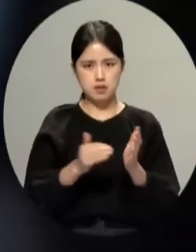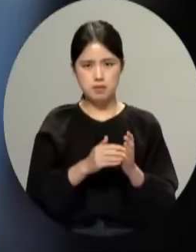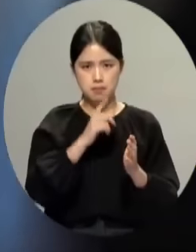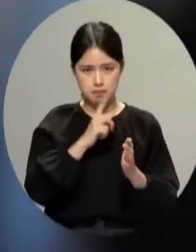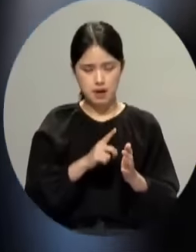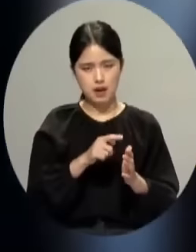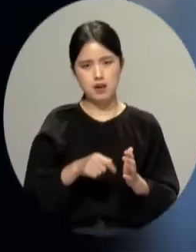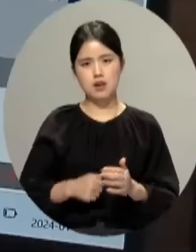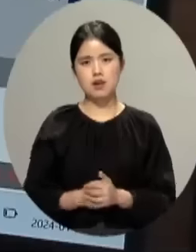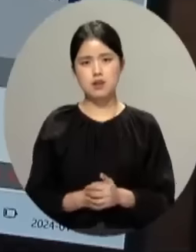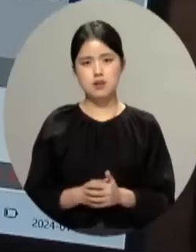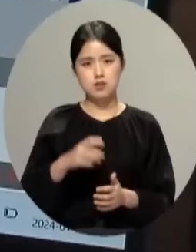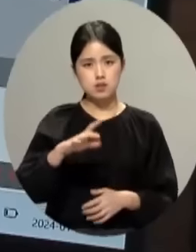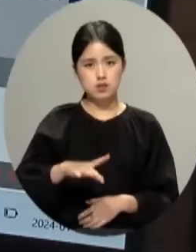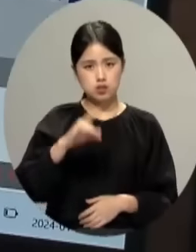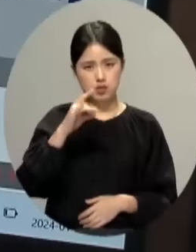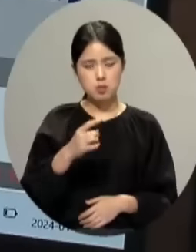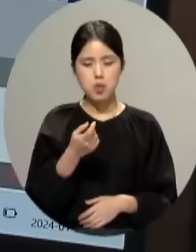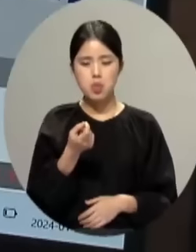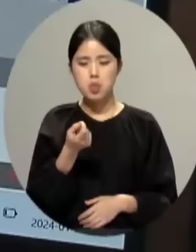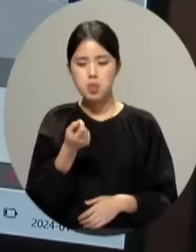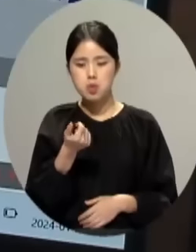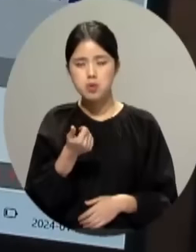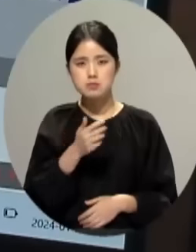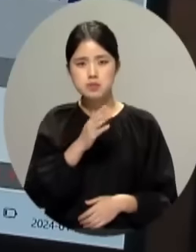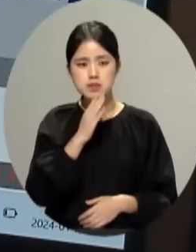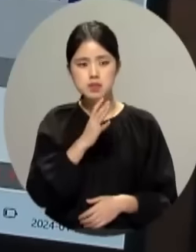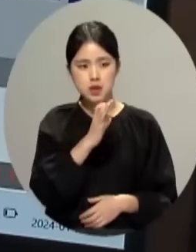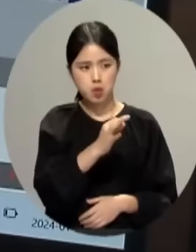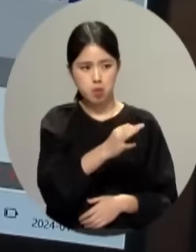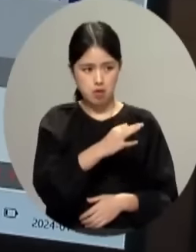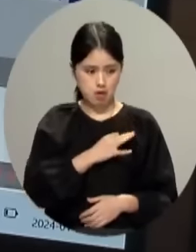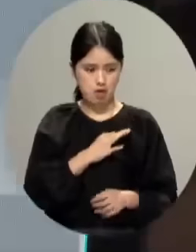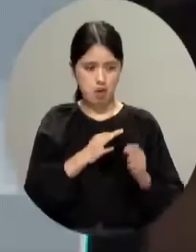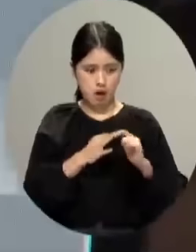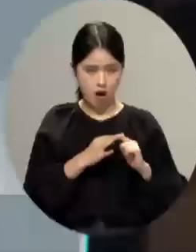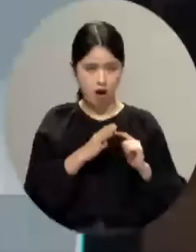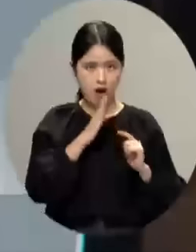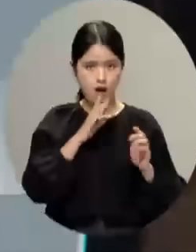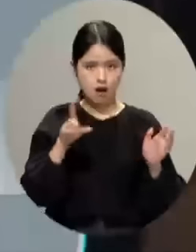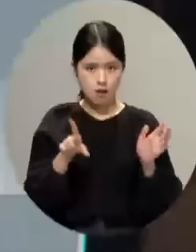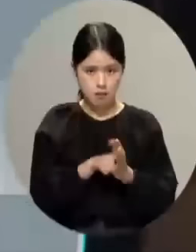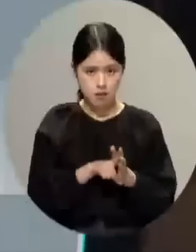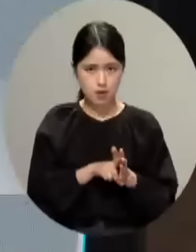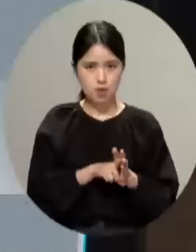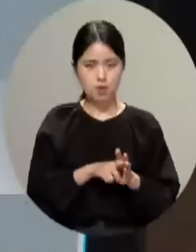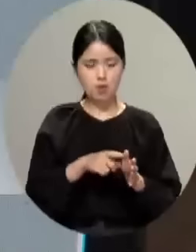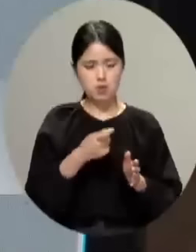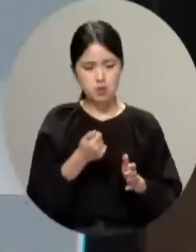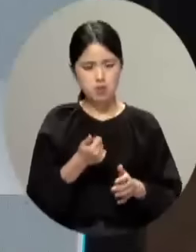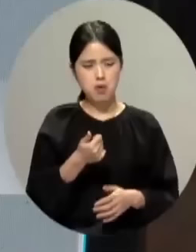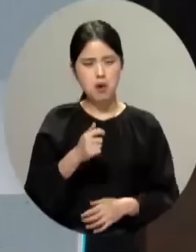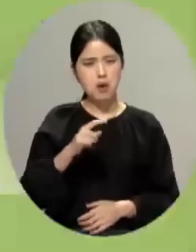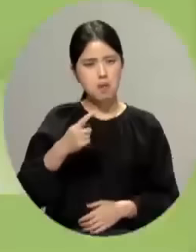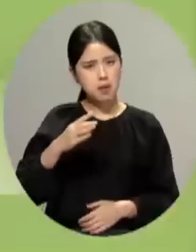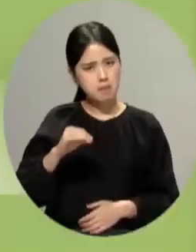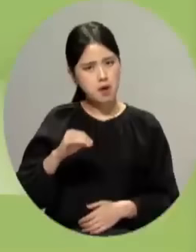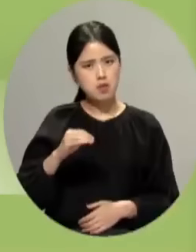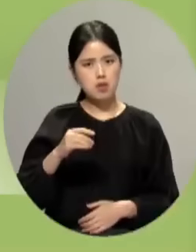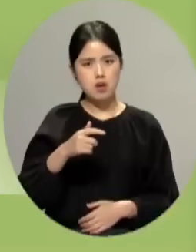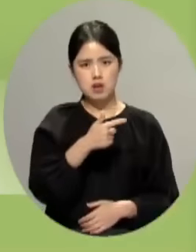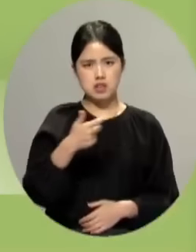리딩방. 처음에는 수십만 원을 실제 환급해주며 환심을 사더니 적게는 수백에서 많게는 수억